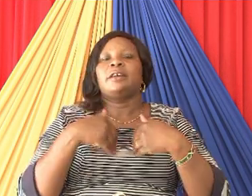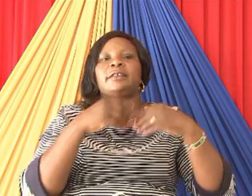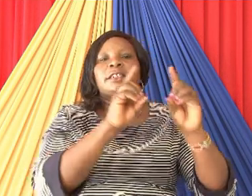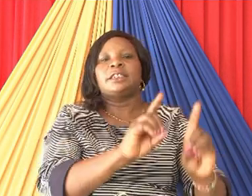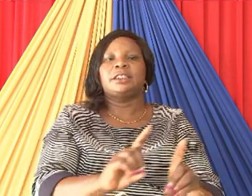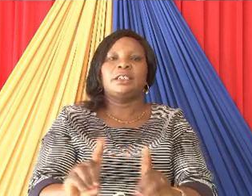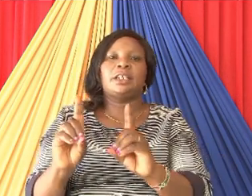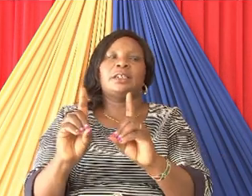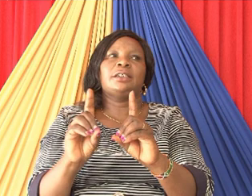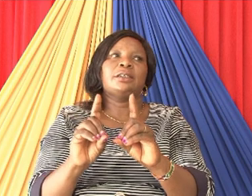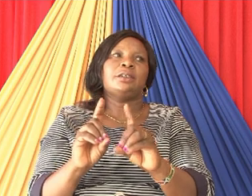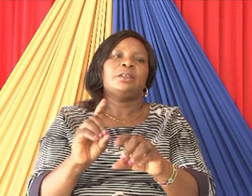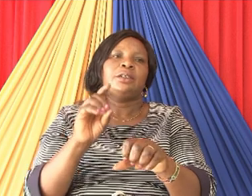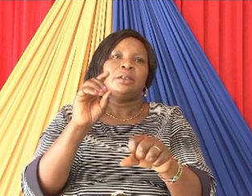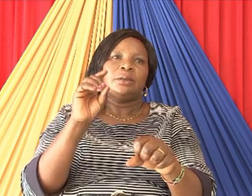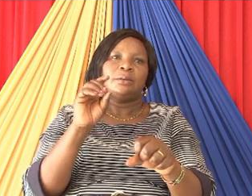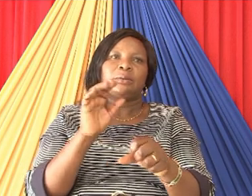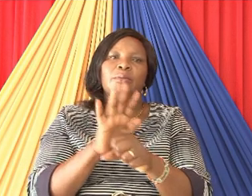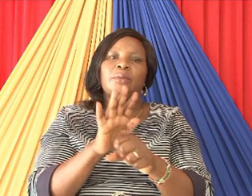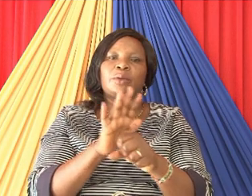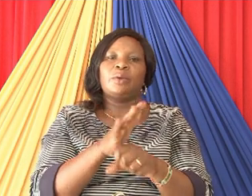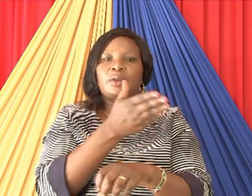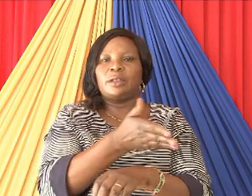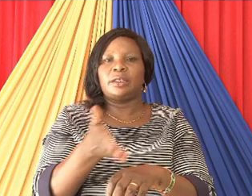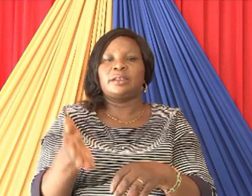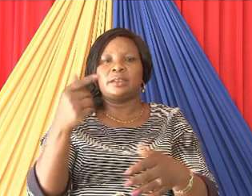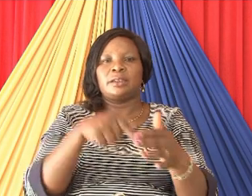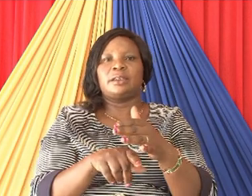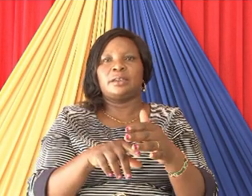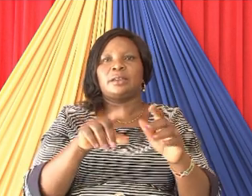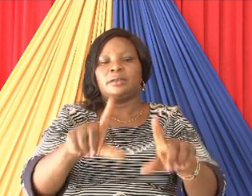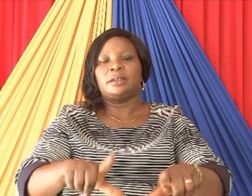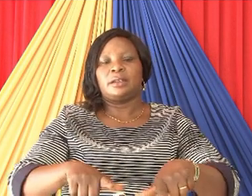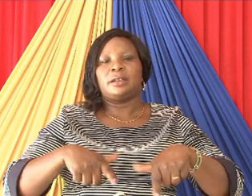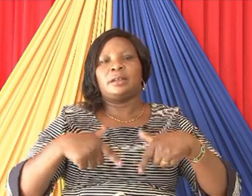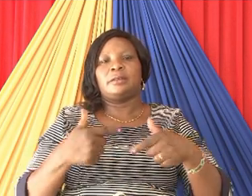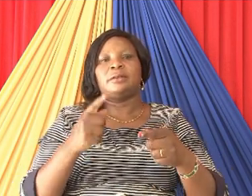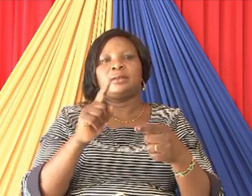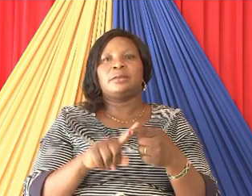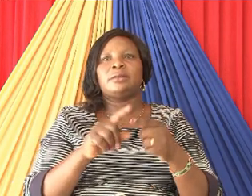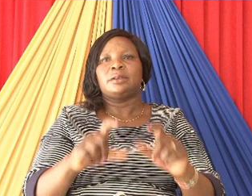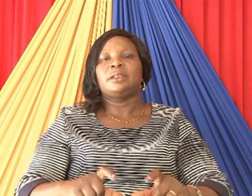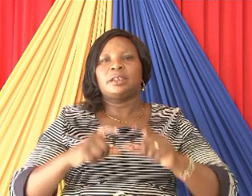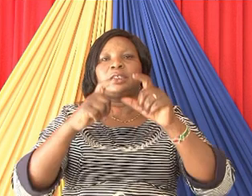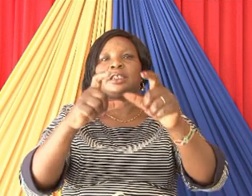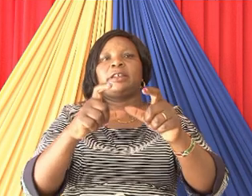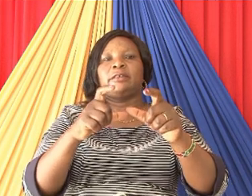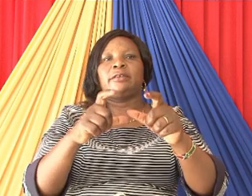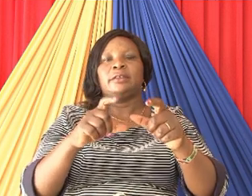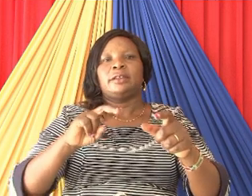ambaye amemtoa mwanae Yesu Kristo afe kwa ajili ya dhambi zetu. Lakini